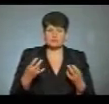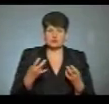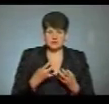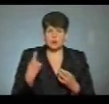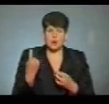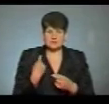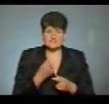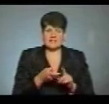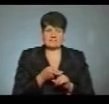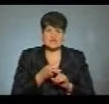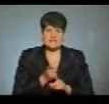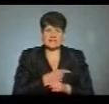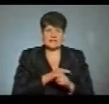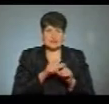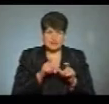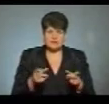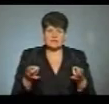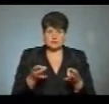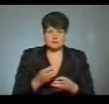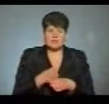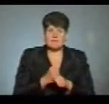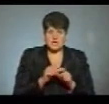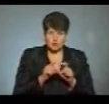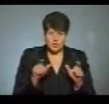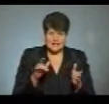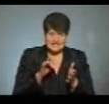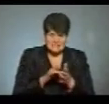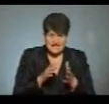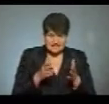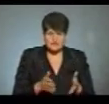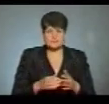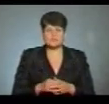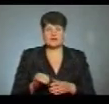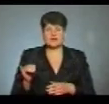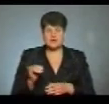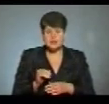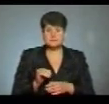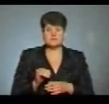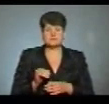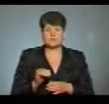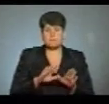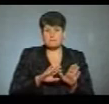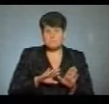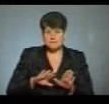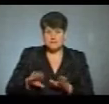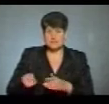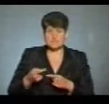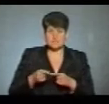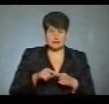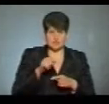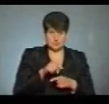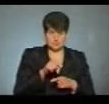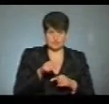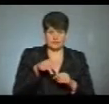інфекційна лікарня, що нам потрібен лабораторний центр. І десь після цієї пандемії